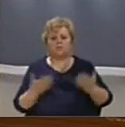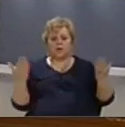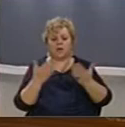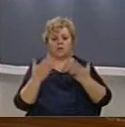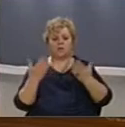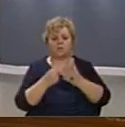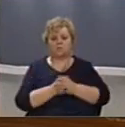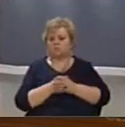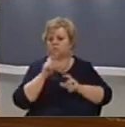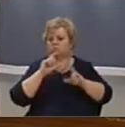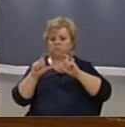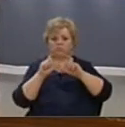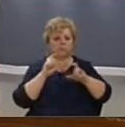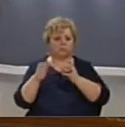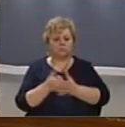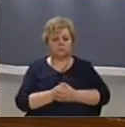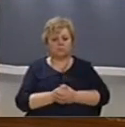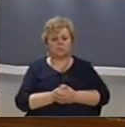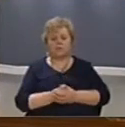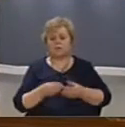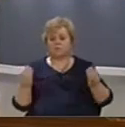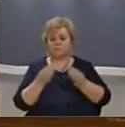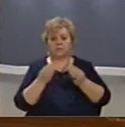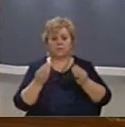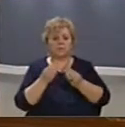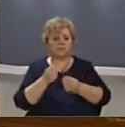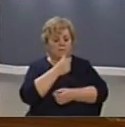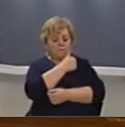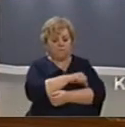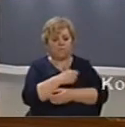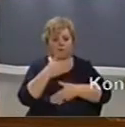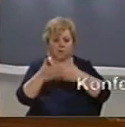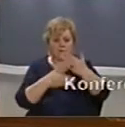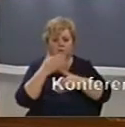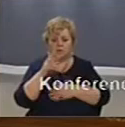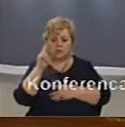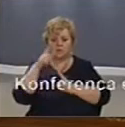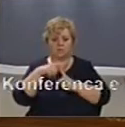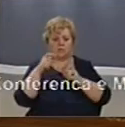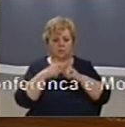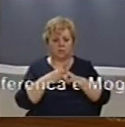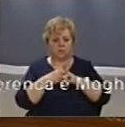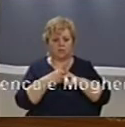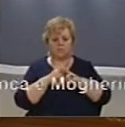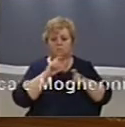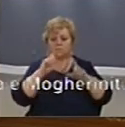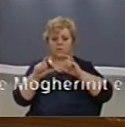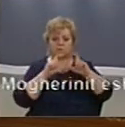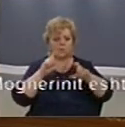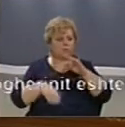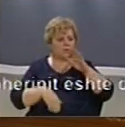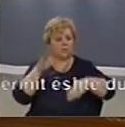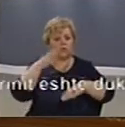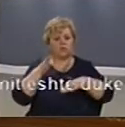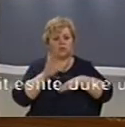borxhe të RTK-s? Pse gjatë këtyre viteve, pra, të një RTK në borxhe rritet numri i